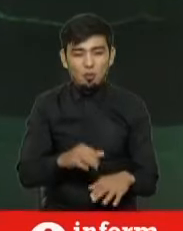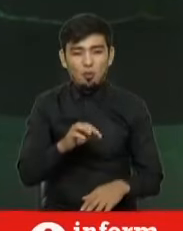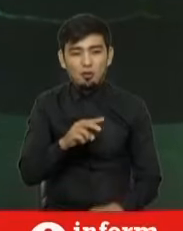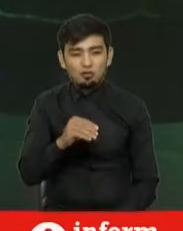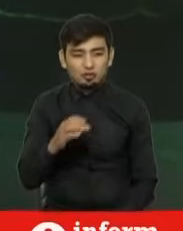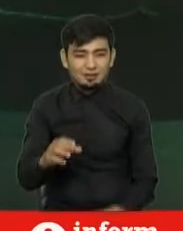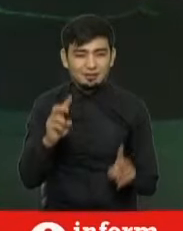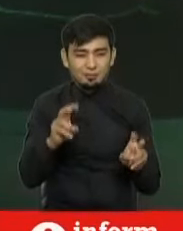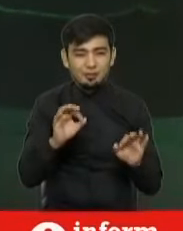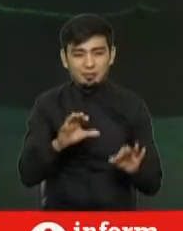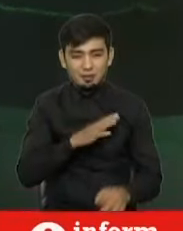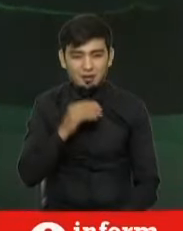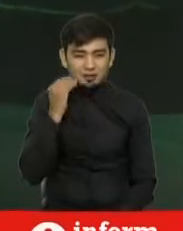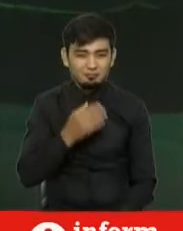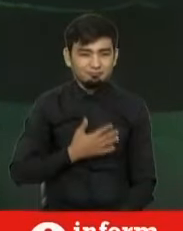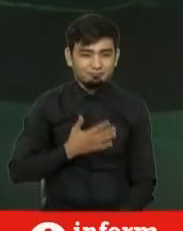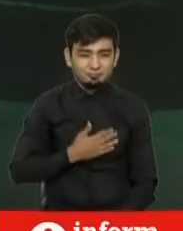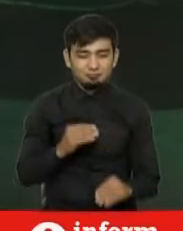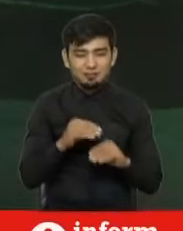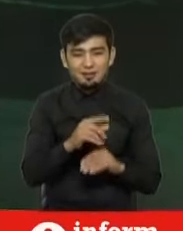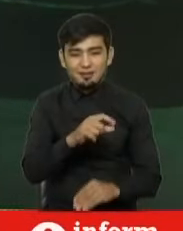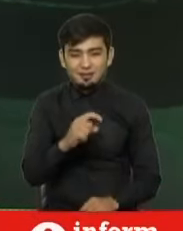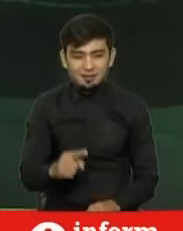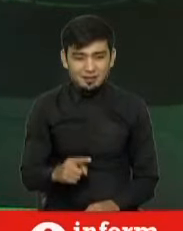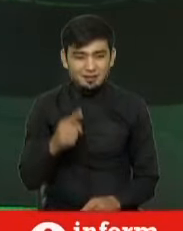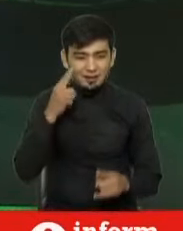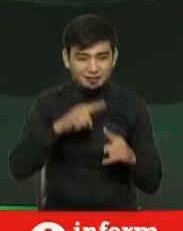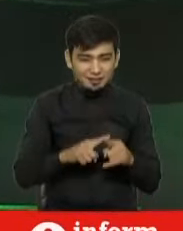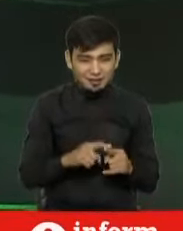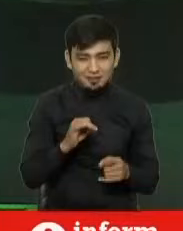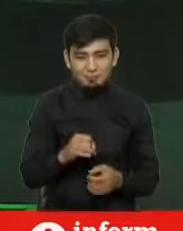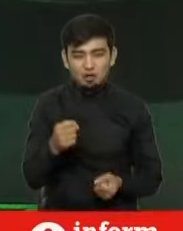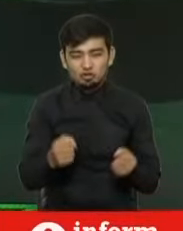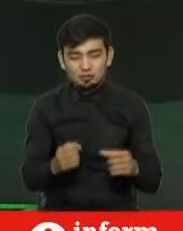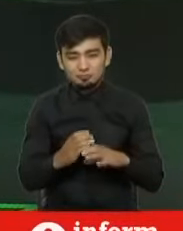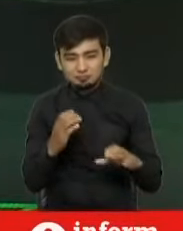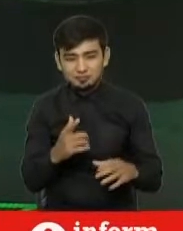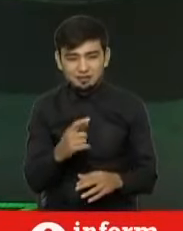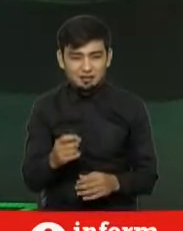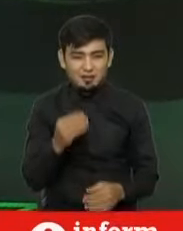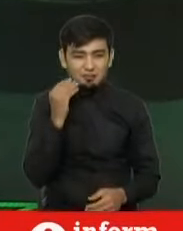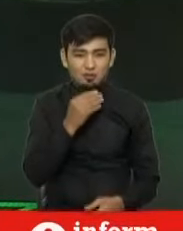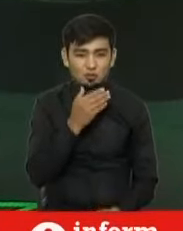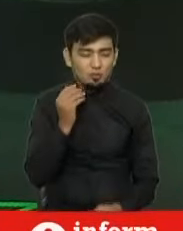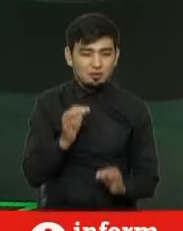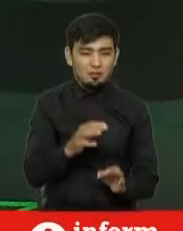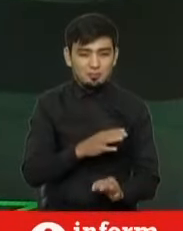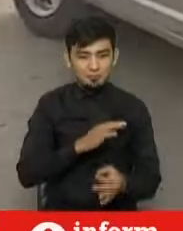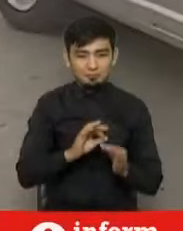поднял тему некачественной установки газового оборудования на автомобиле подробнее расскажет Арман